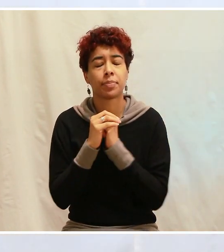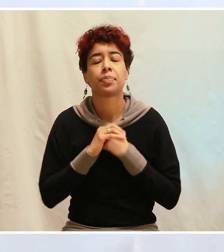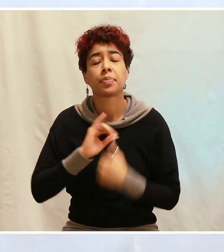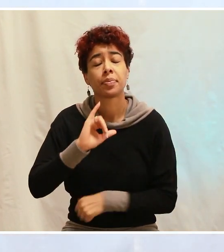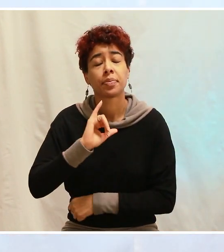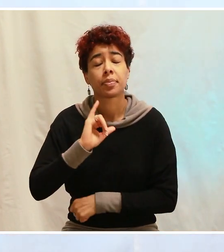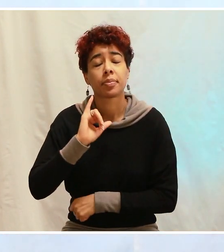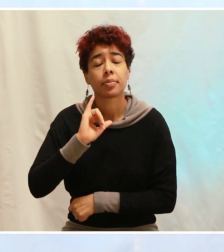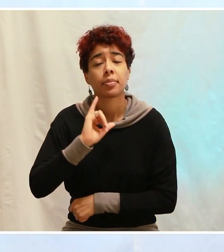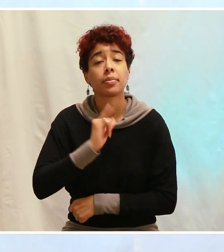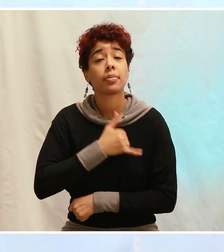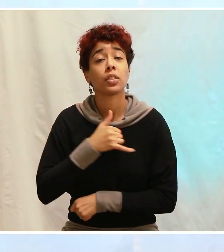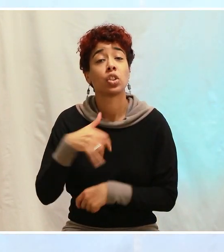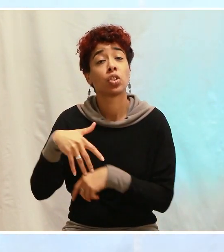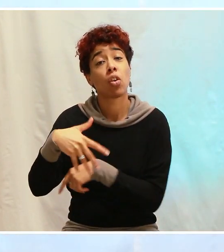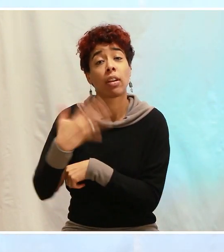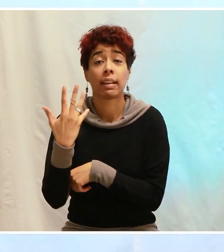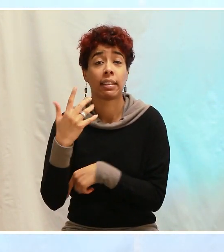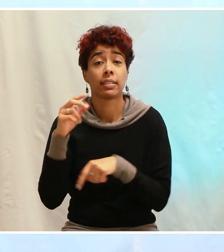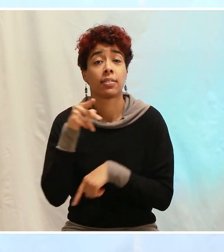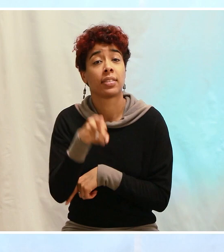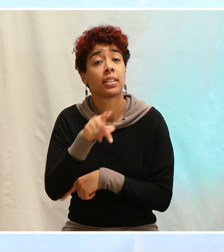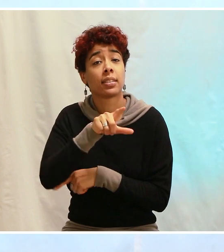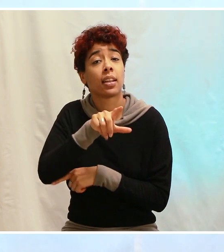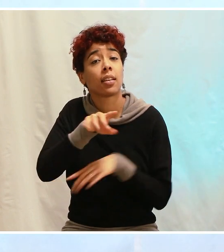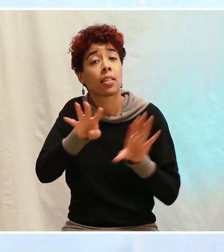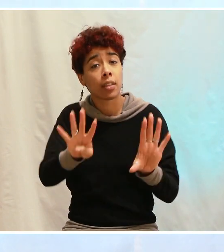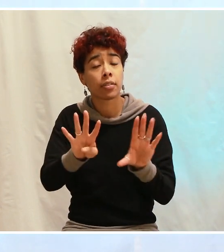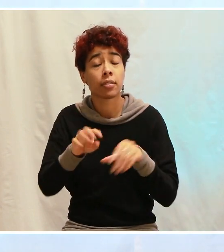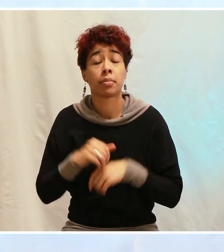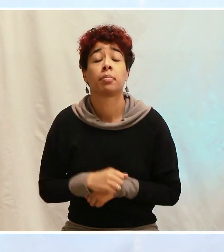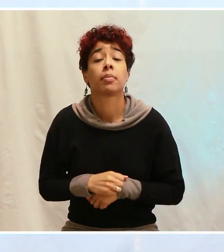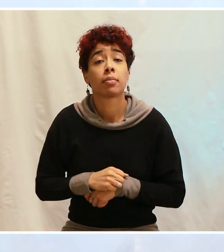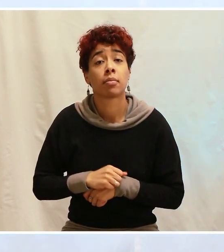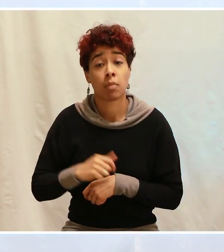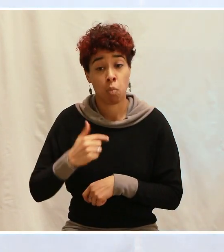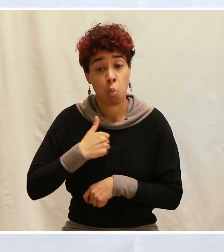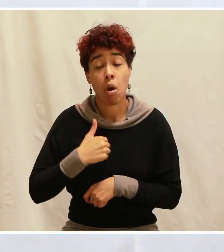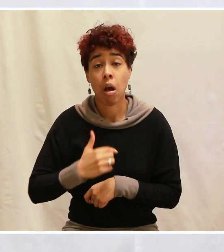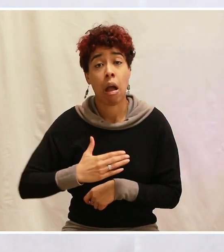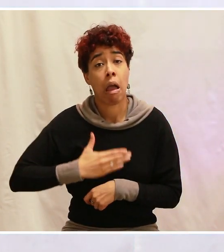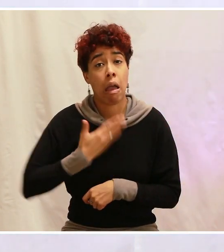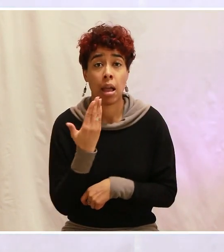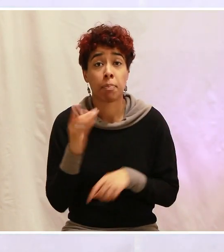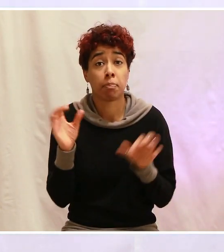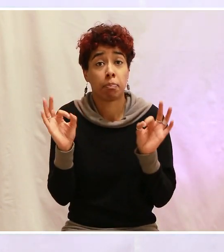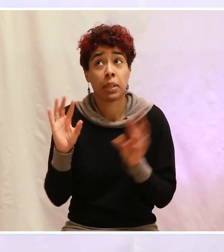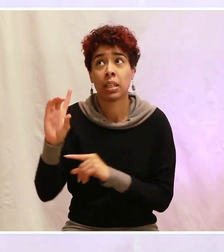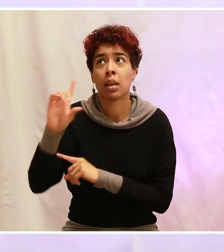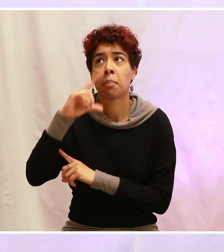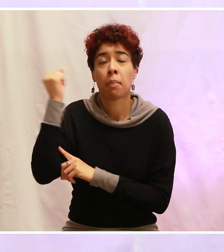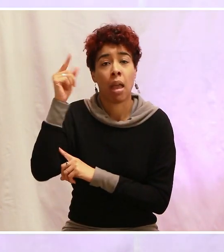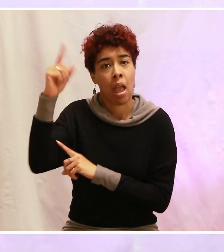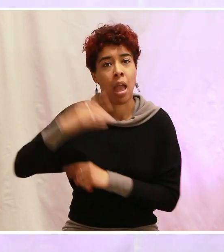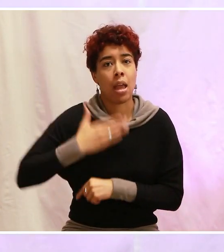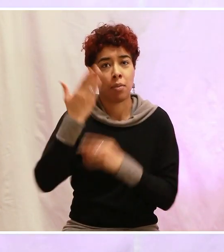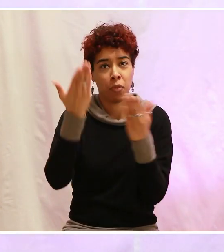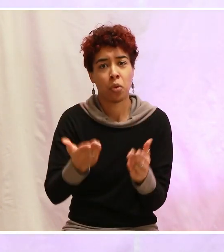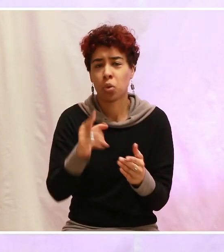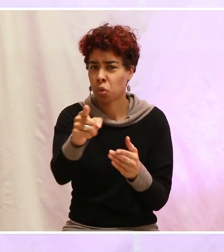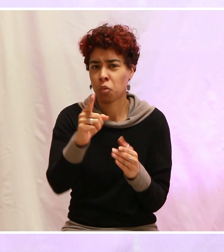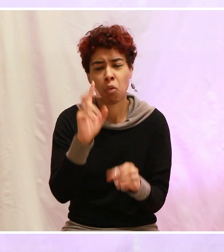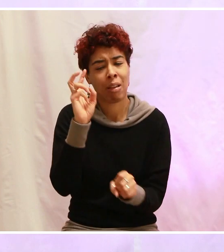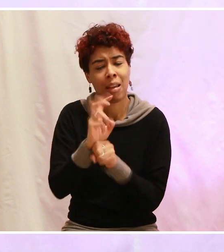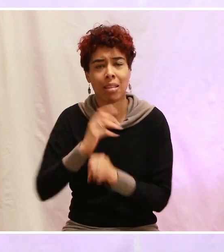9, « Comme le Père m'a aimé, je vous ai aussi aimé, demeurez dans mon amour. Amen. » On va prier dans